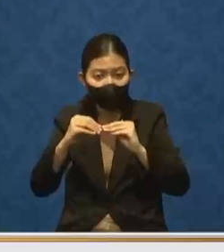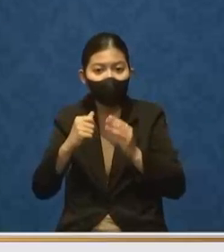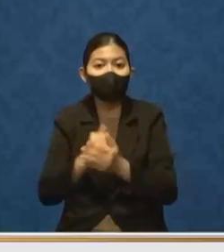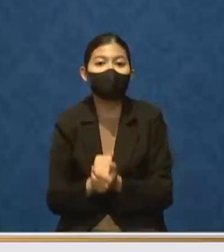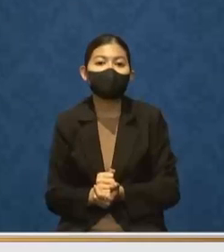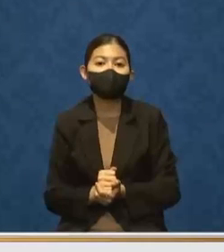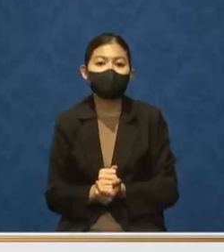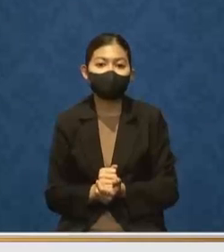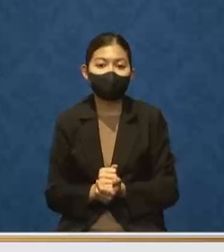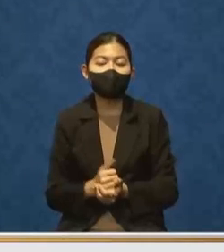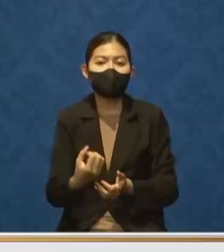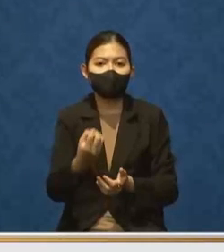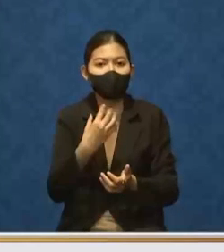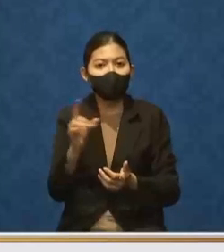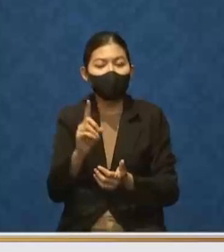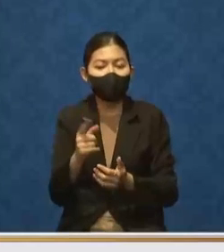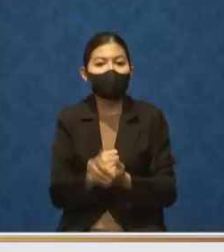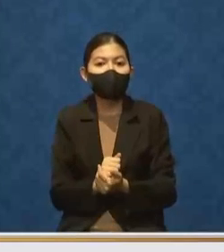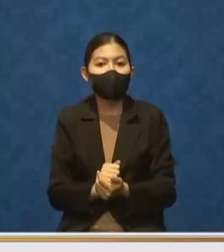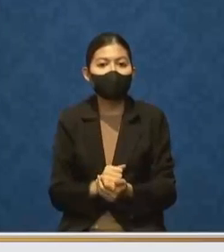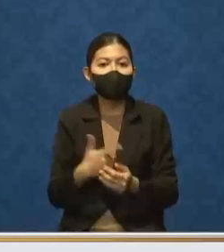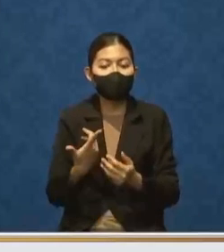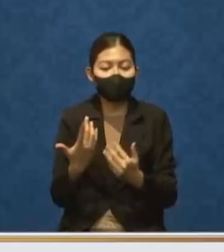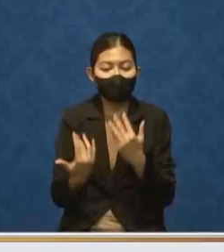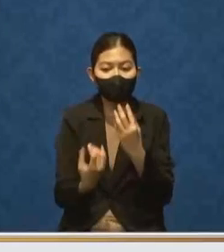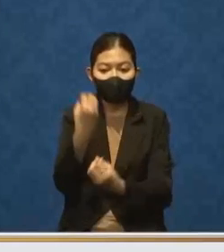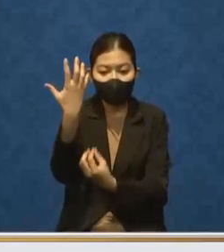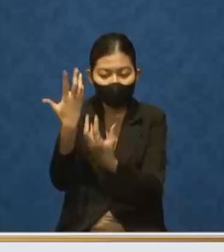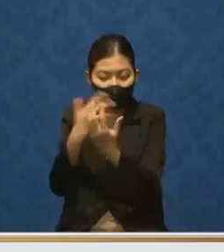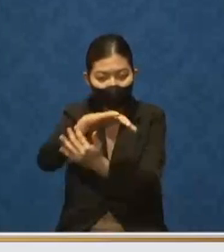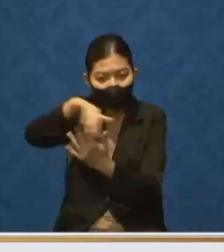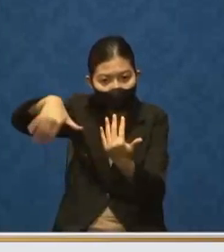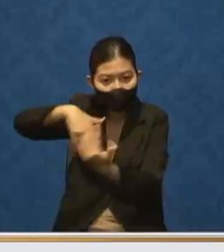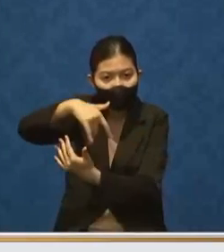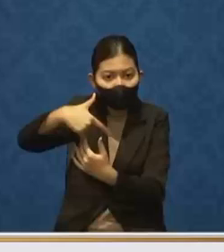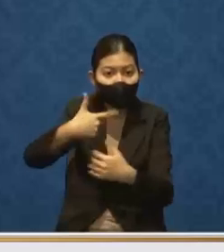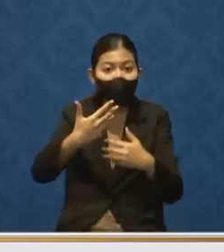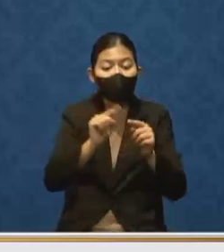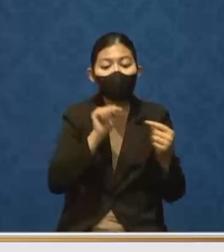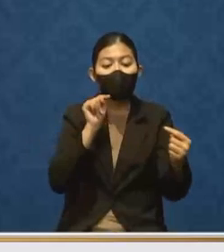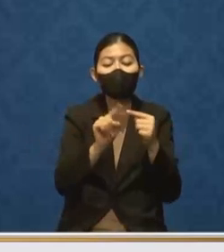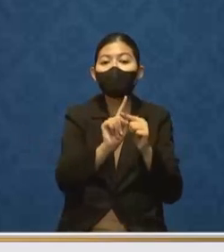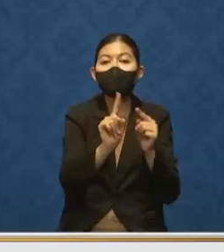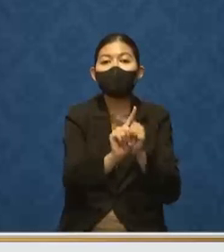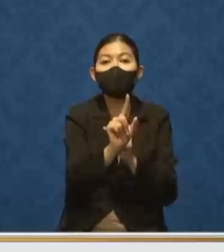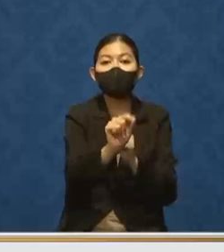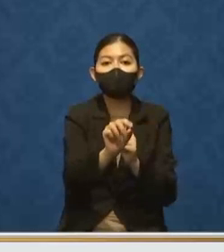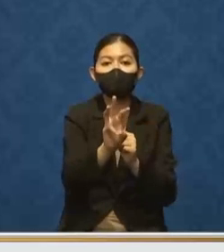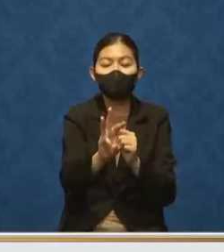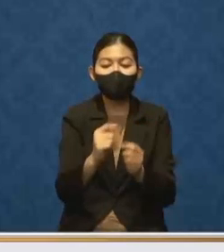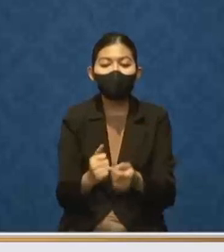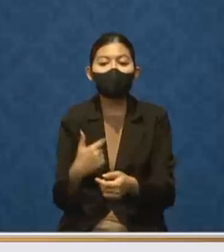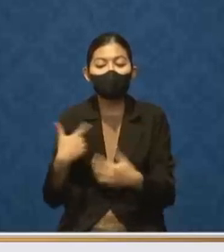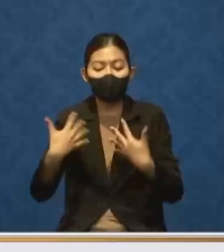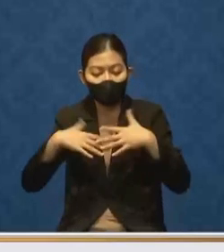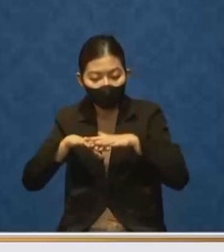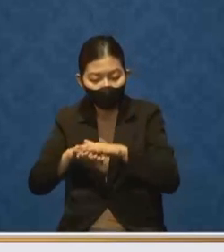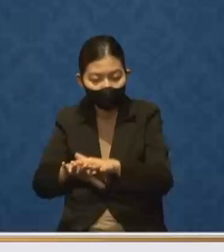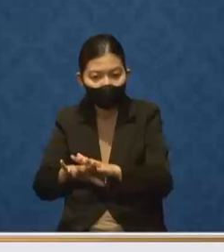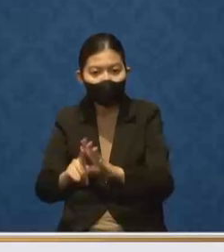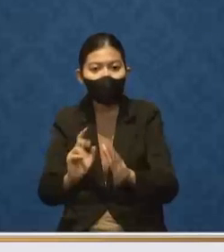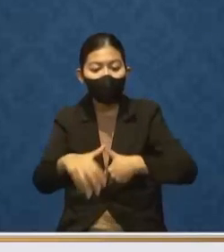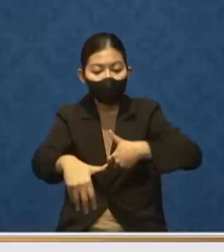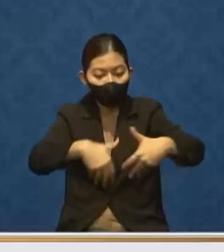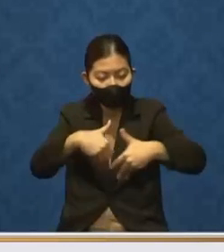ติว่าด้วยการเปลี่ยนแปลงสภาพภูมิอากาศCOP 26รวมทั้งให้ความสำคัญกับการมีส่วนร่วมและความต้องการของประชาช